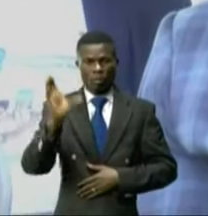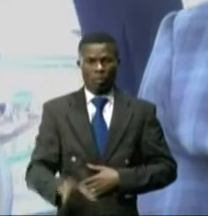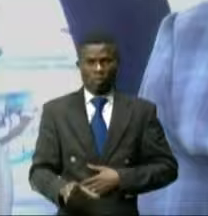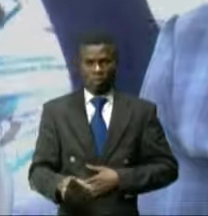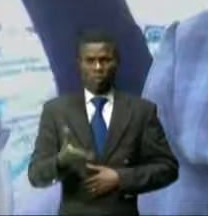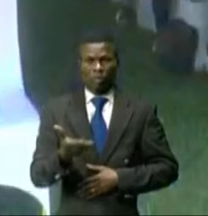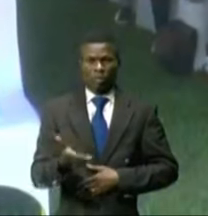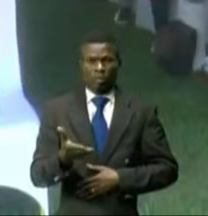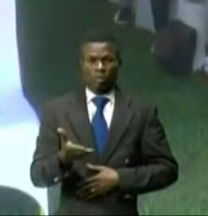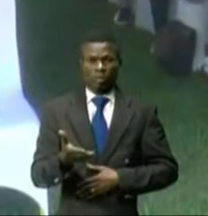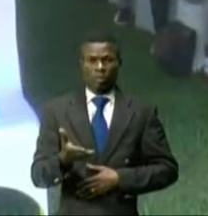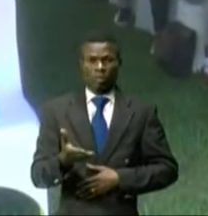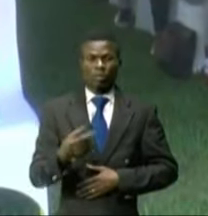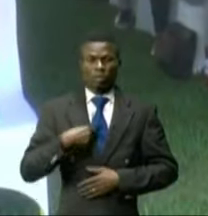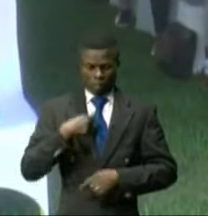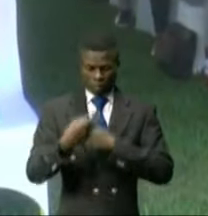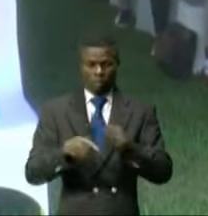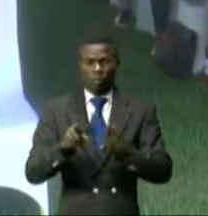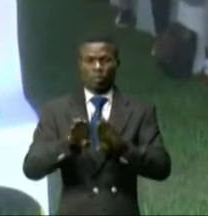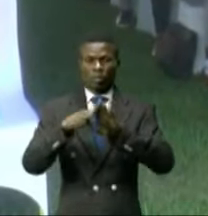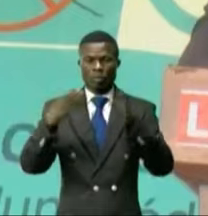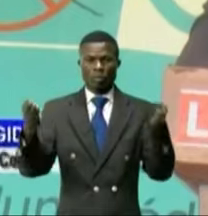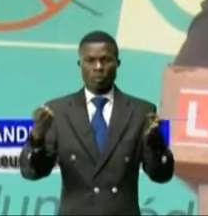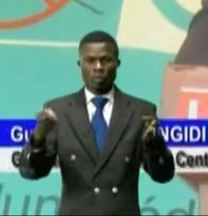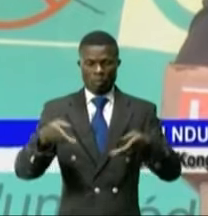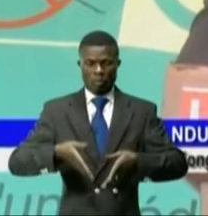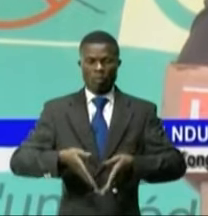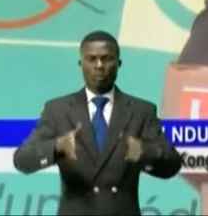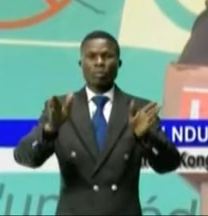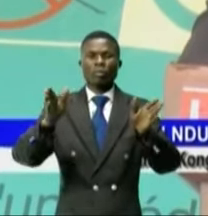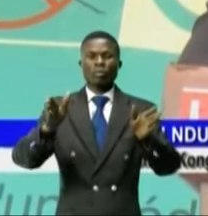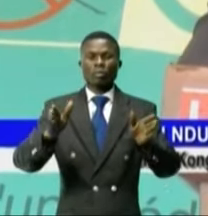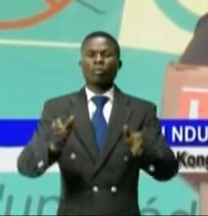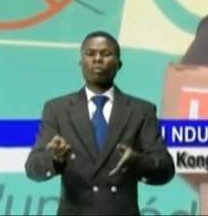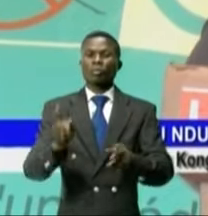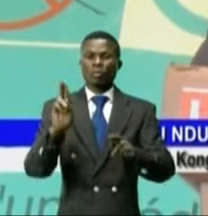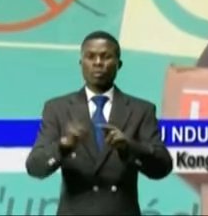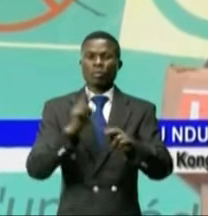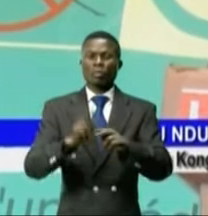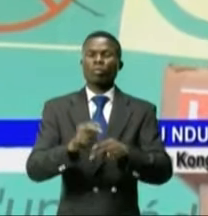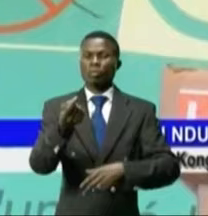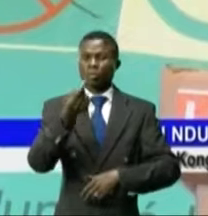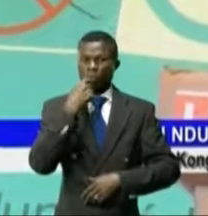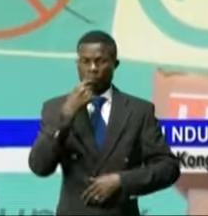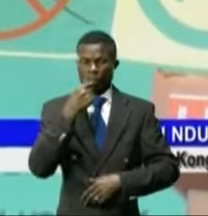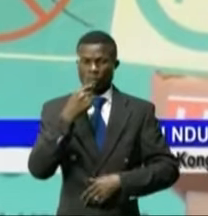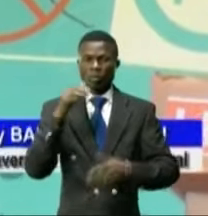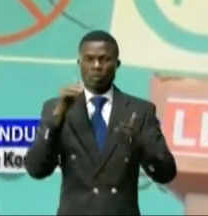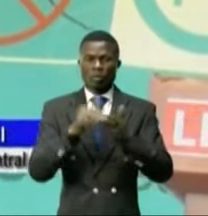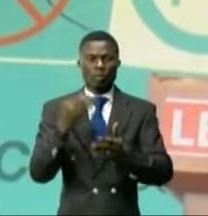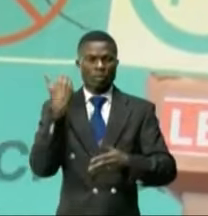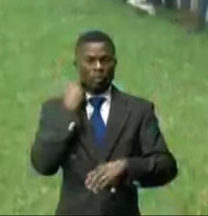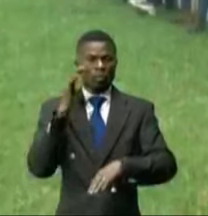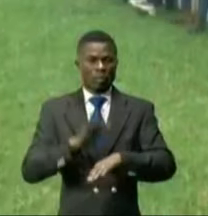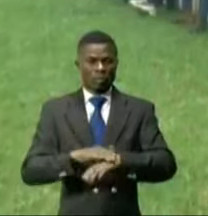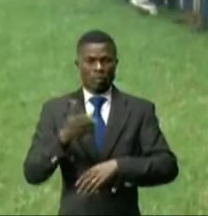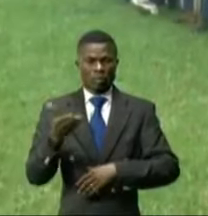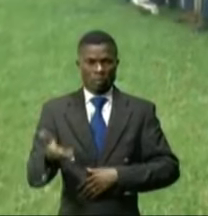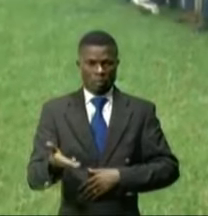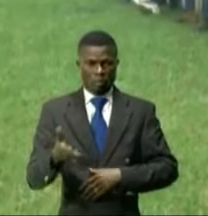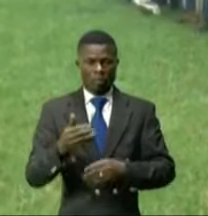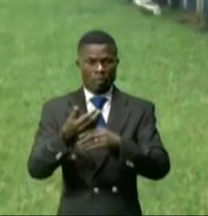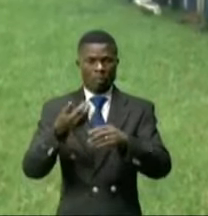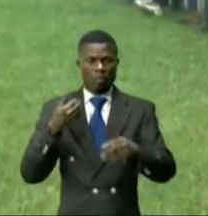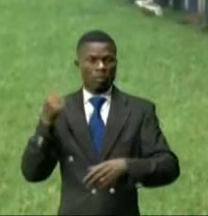et au mien propre, je lance officiellement l'implémentation de la chimio-prévention du paludisme pérenne chez les nourrissons.